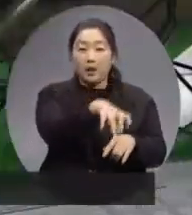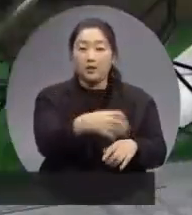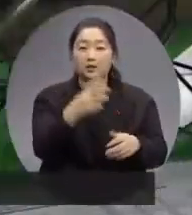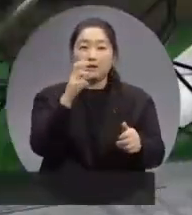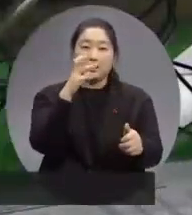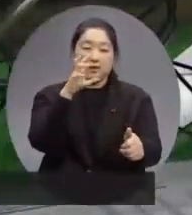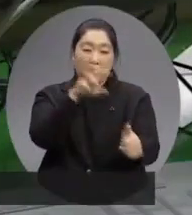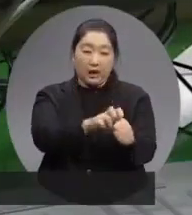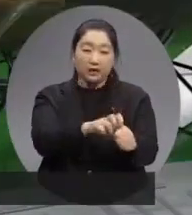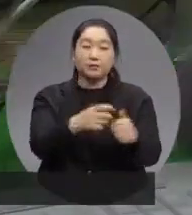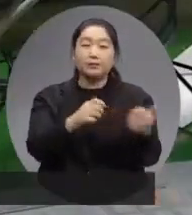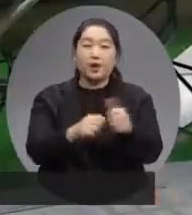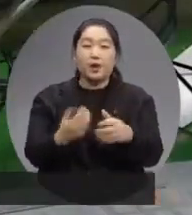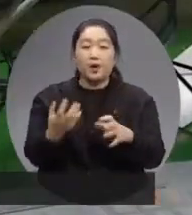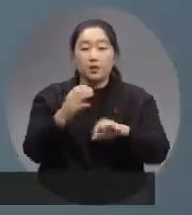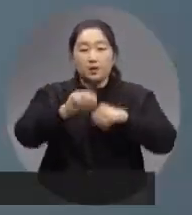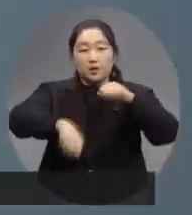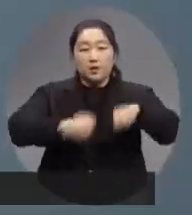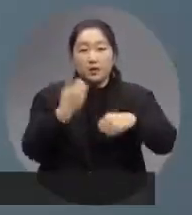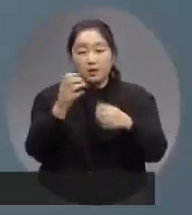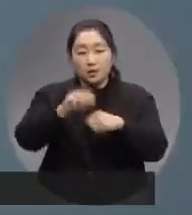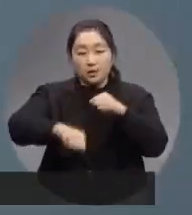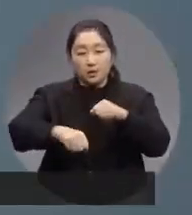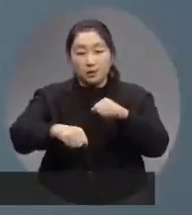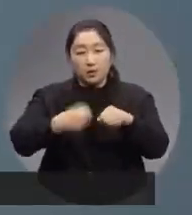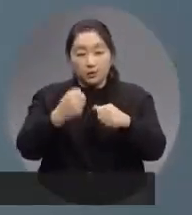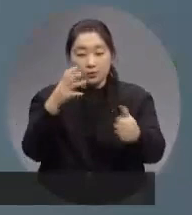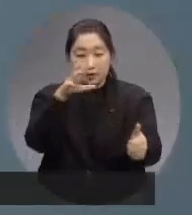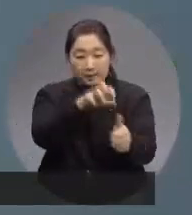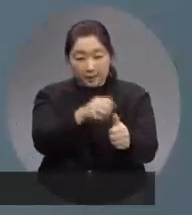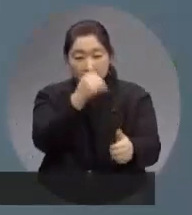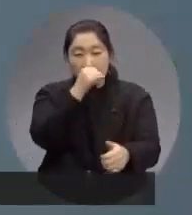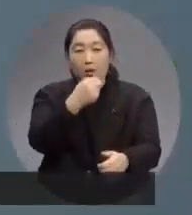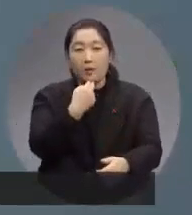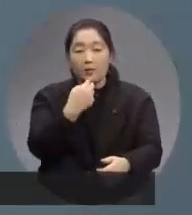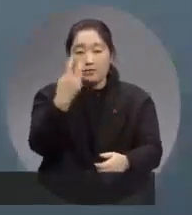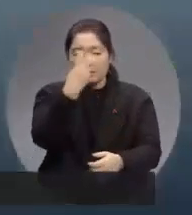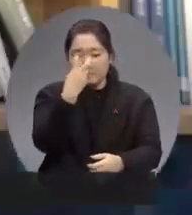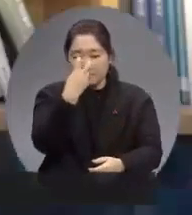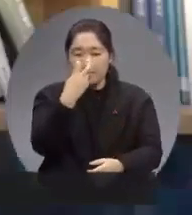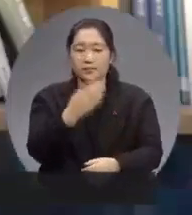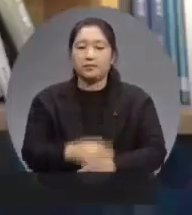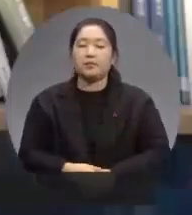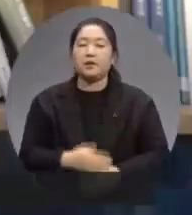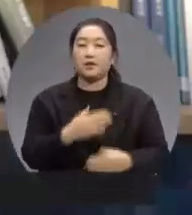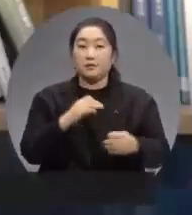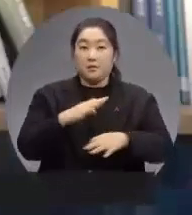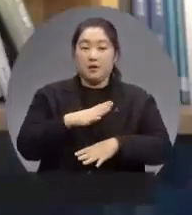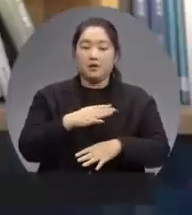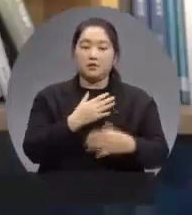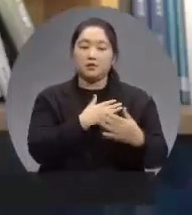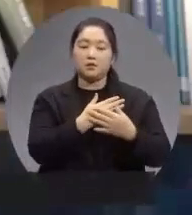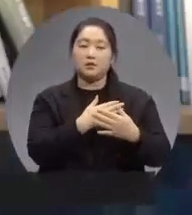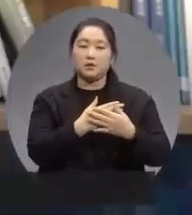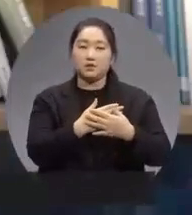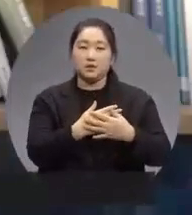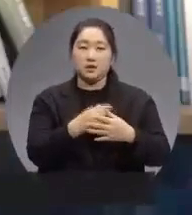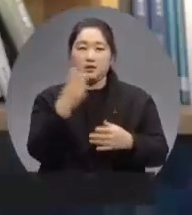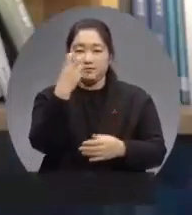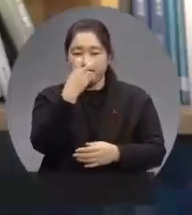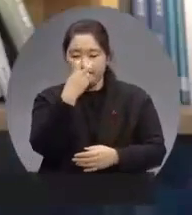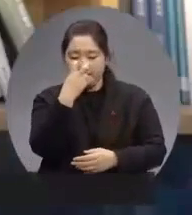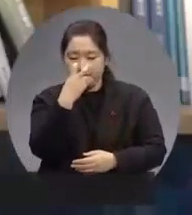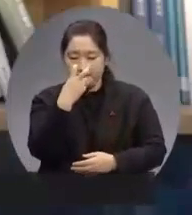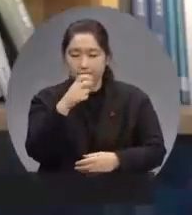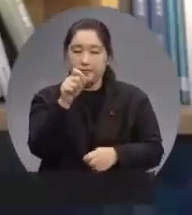행여 야생동물 침입이 있을까 철조망도 새로 설치했습니다 놀라고 긴장된 상태여가지고 수시로 제가 점검을 하고 있고